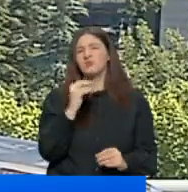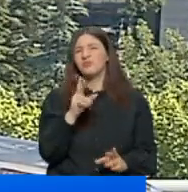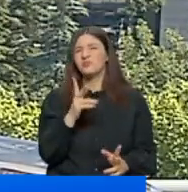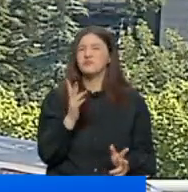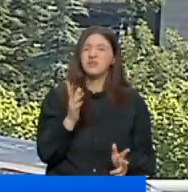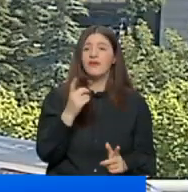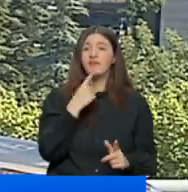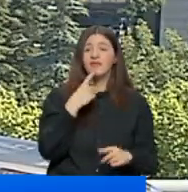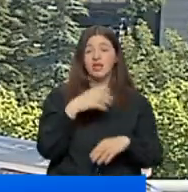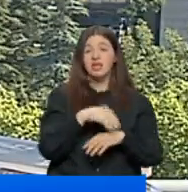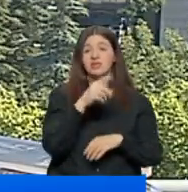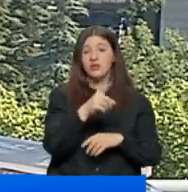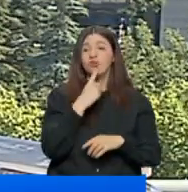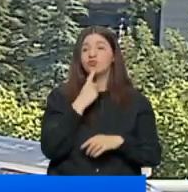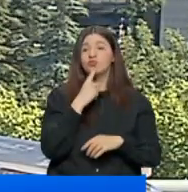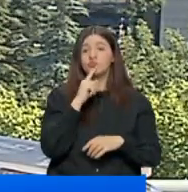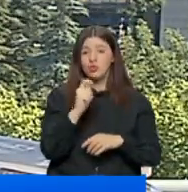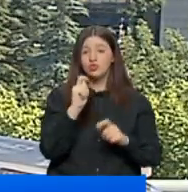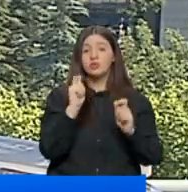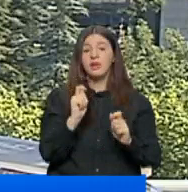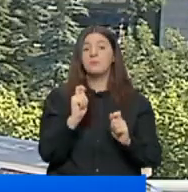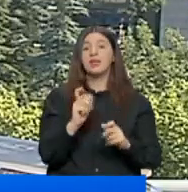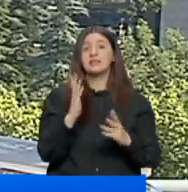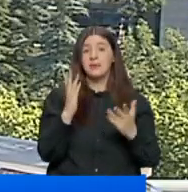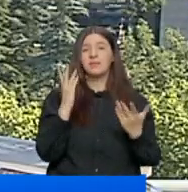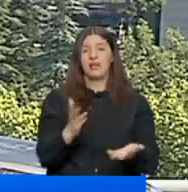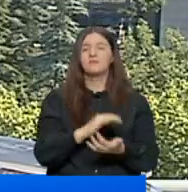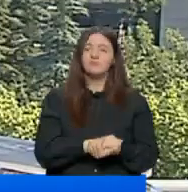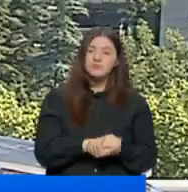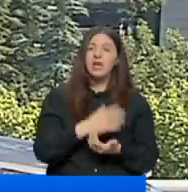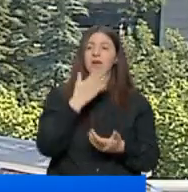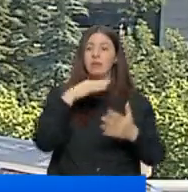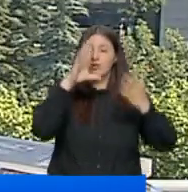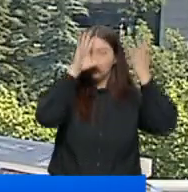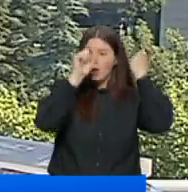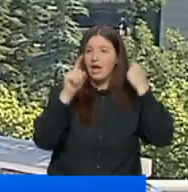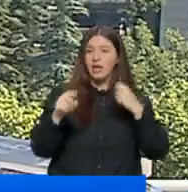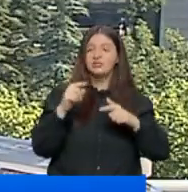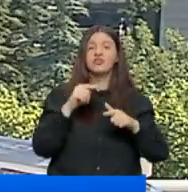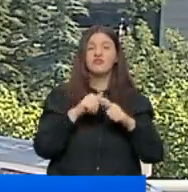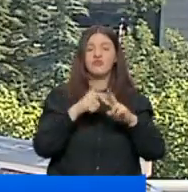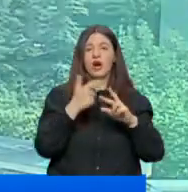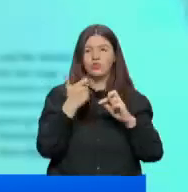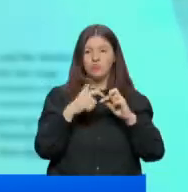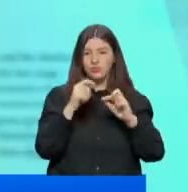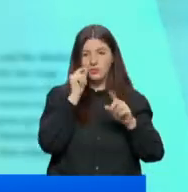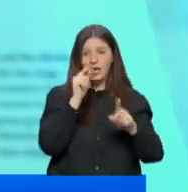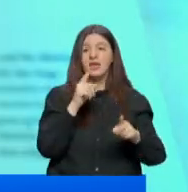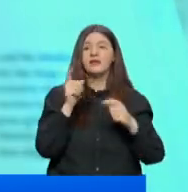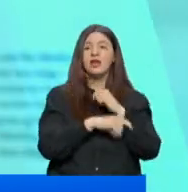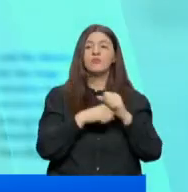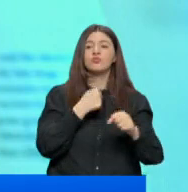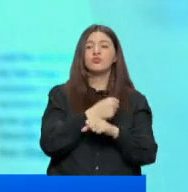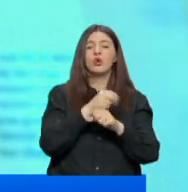Eğer Finlandiya ve İsveç sözünü tutmazsa dahi. Emekli Büyükelçi Faruk Loğlu, Türkiye terörle mücadele